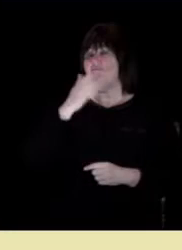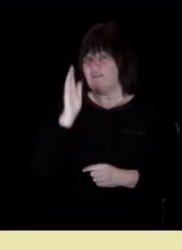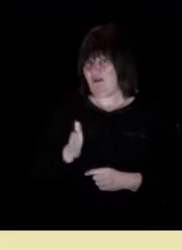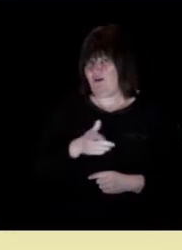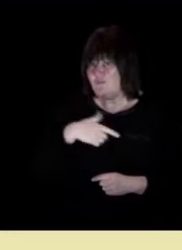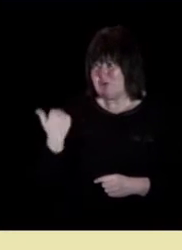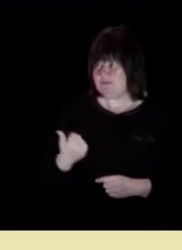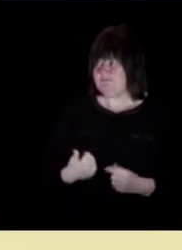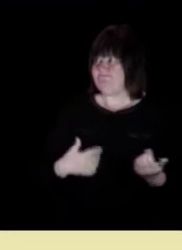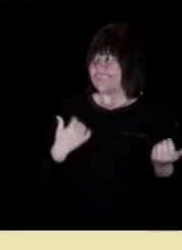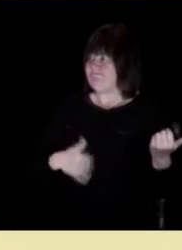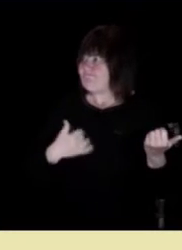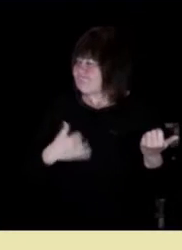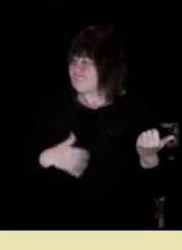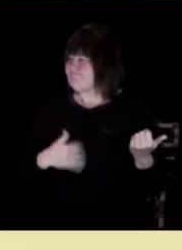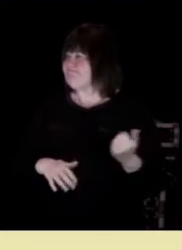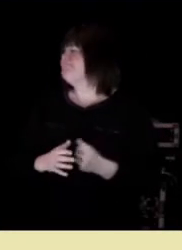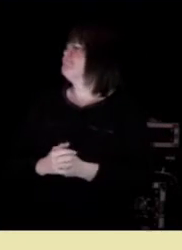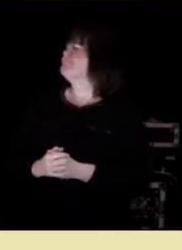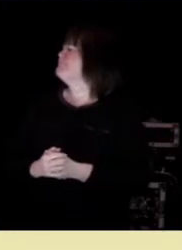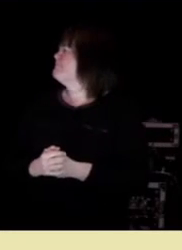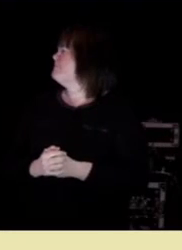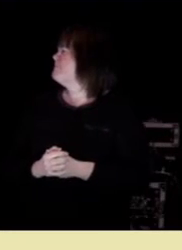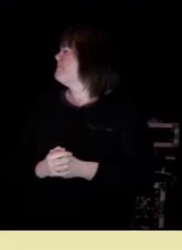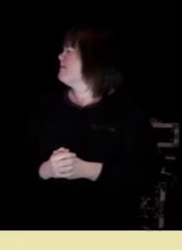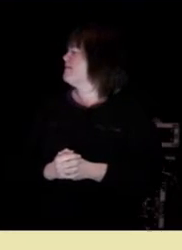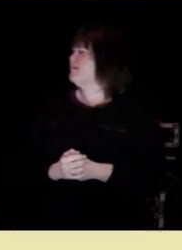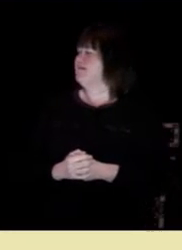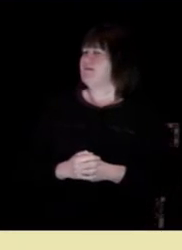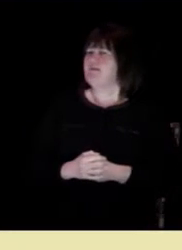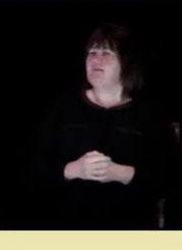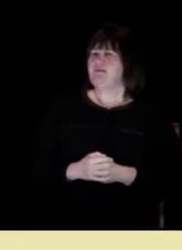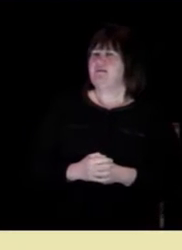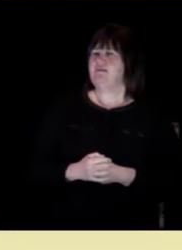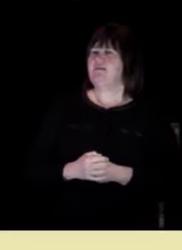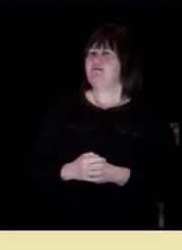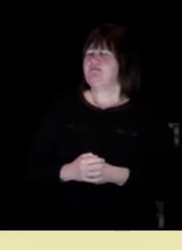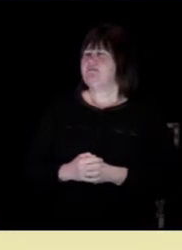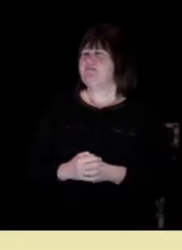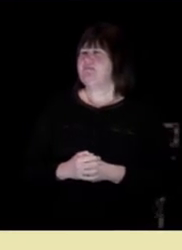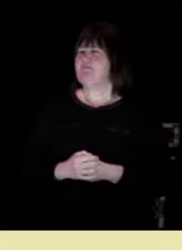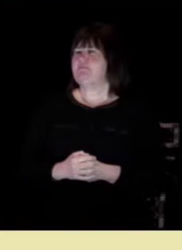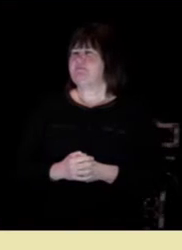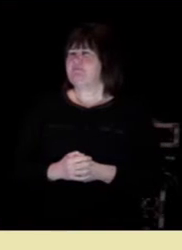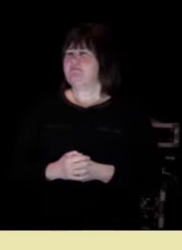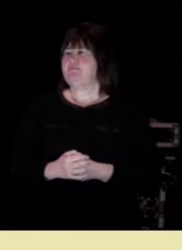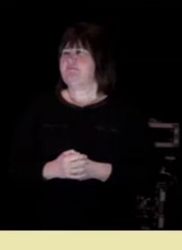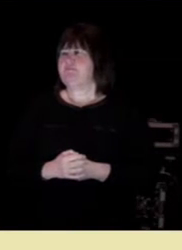Thank you.